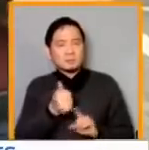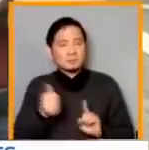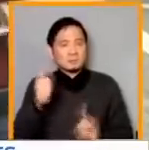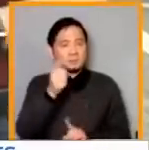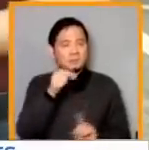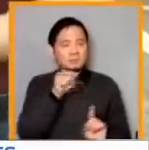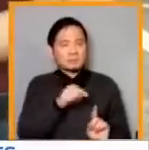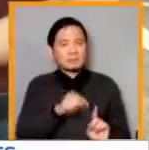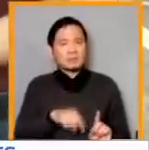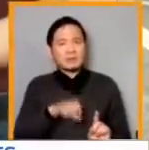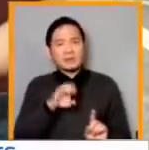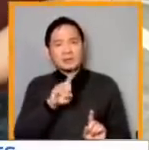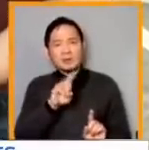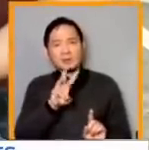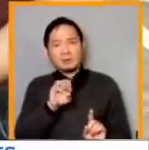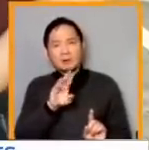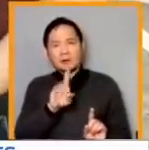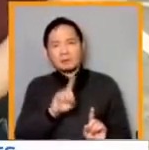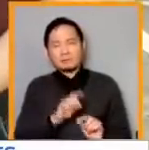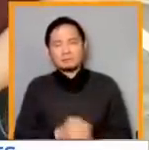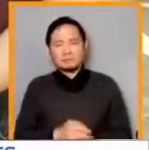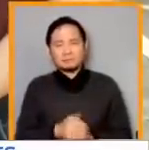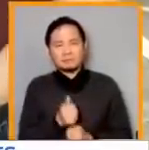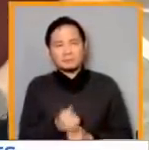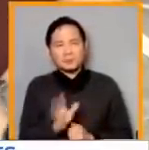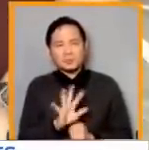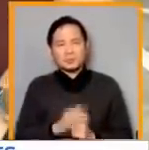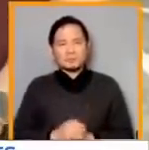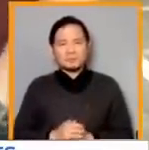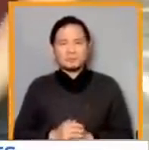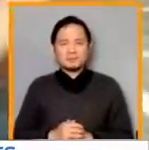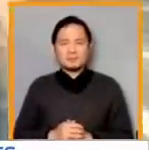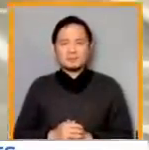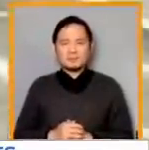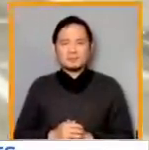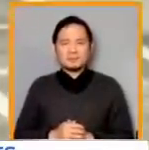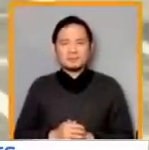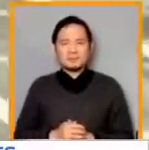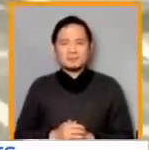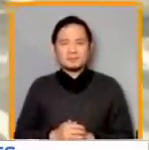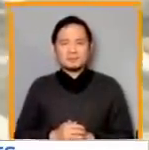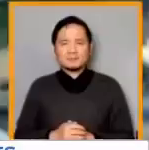Sir Edward Laguerta. Good morning po sa inyo. Thank you po. Balik sa iyo.